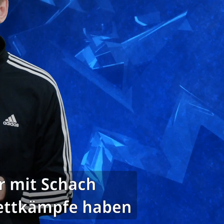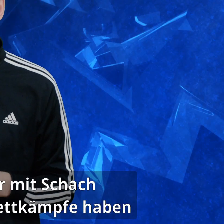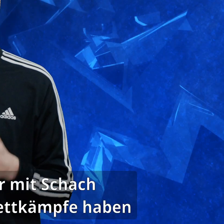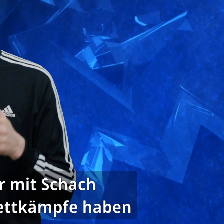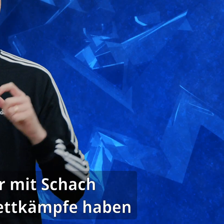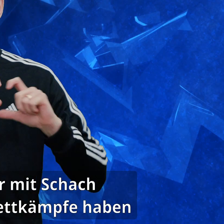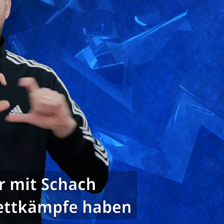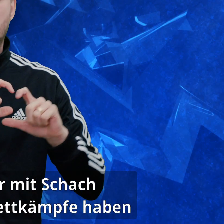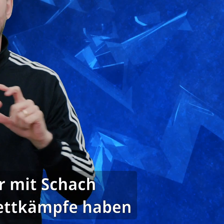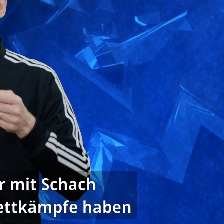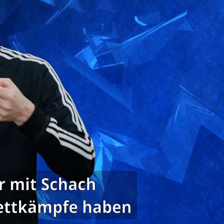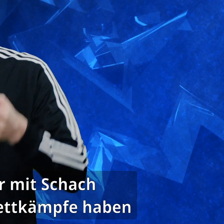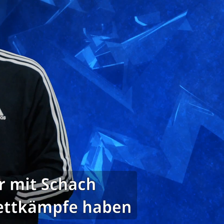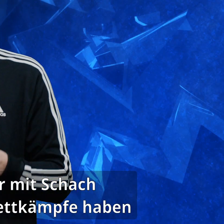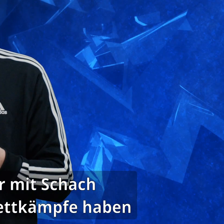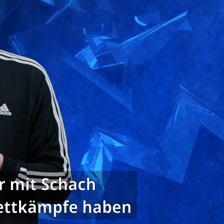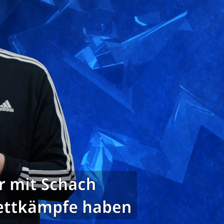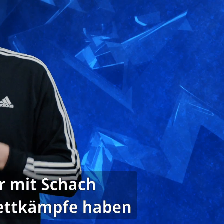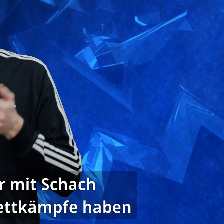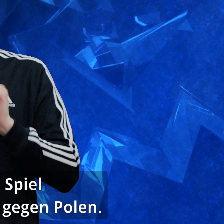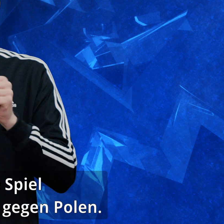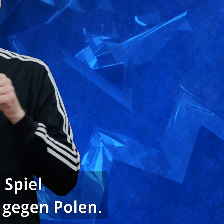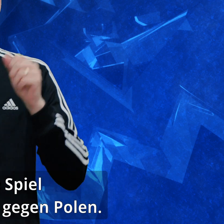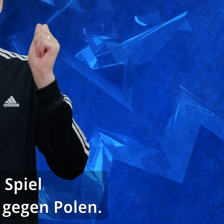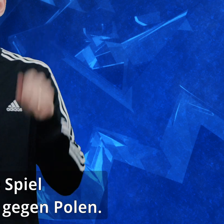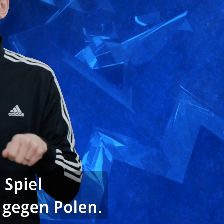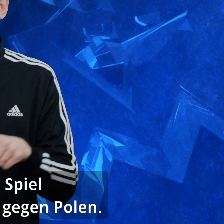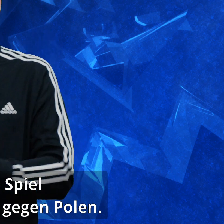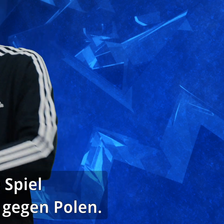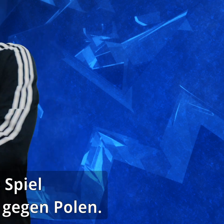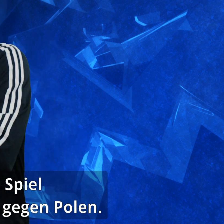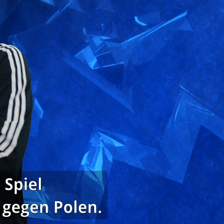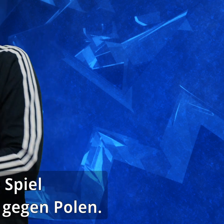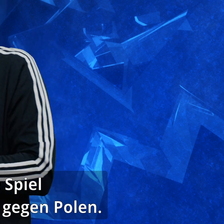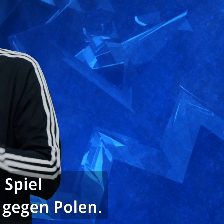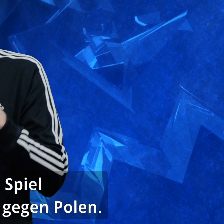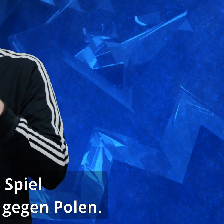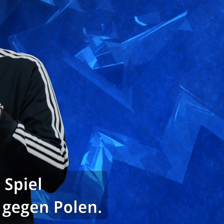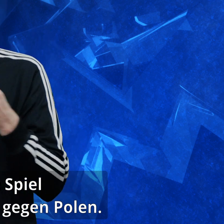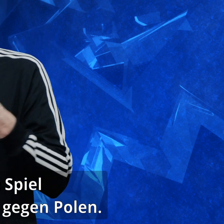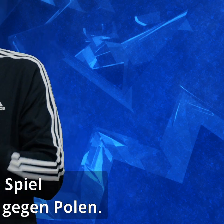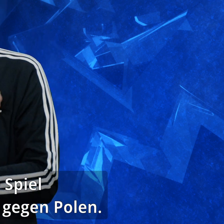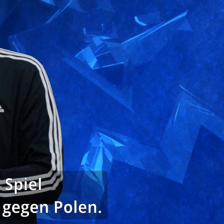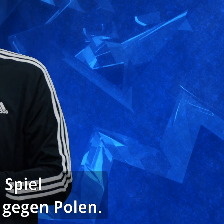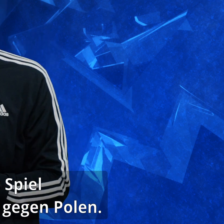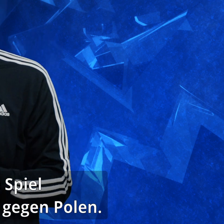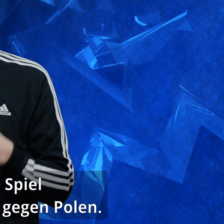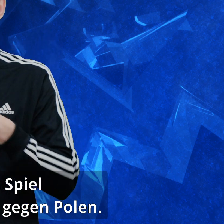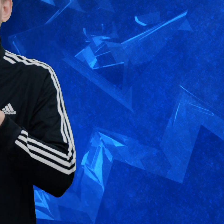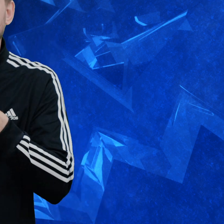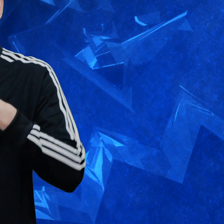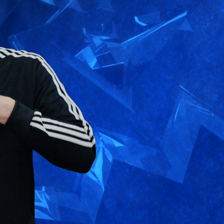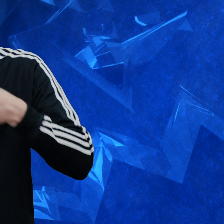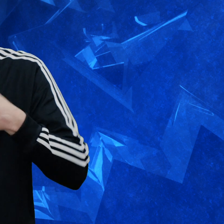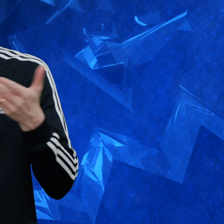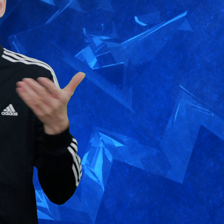Morgen geht es weiter mit Schach und Ski, die ihre ersten Wettkämpfe haben und das zweite Spiel unserer Futsal-Damen gegen